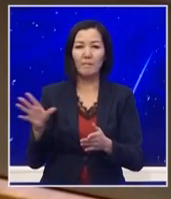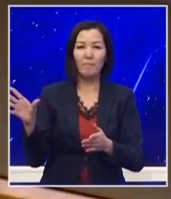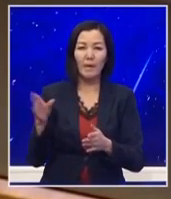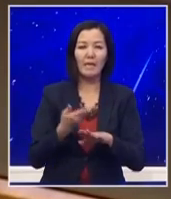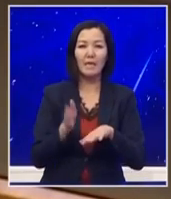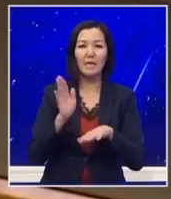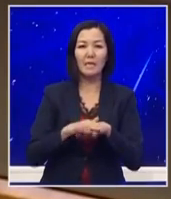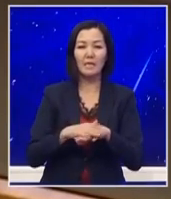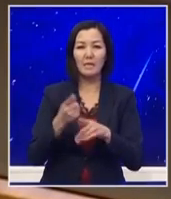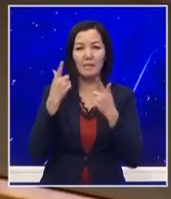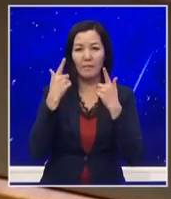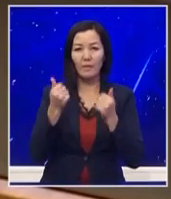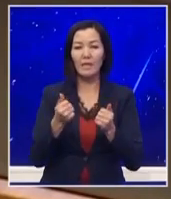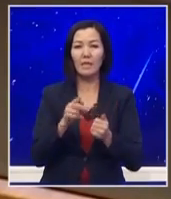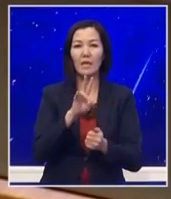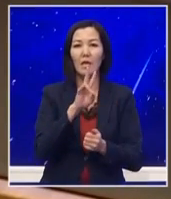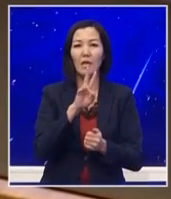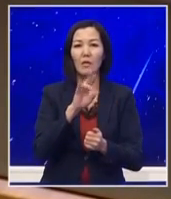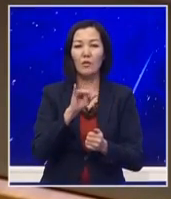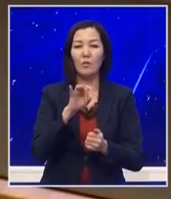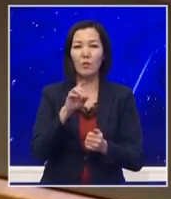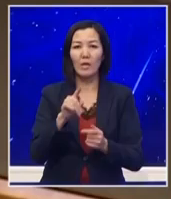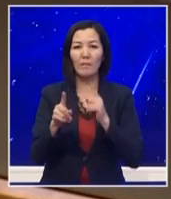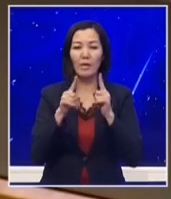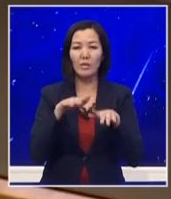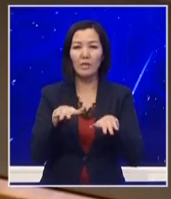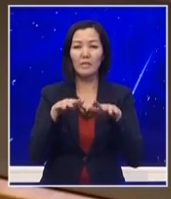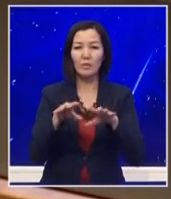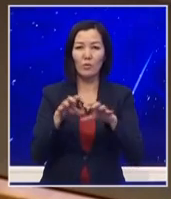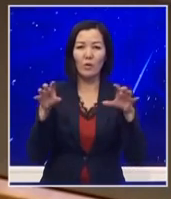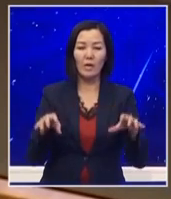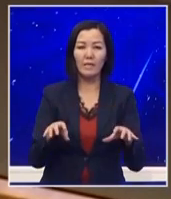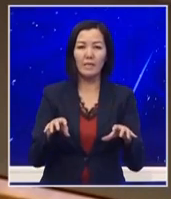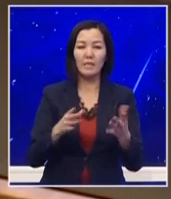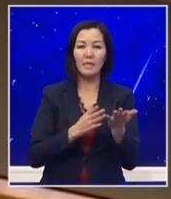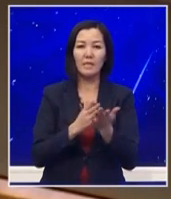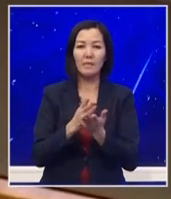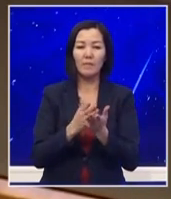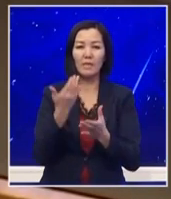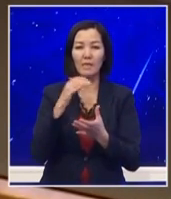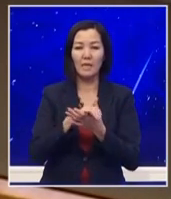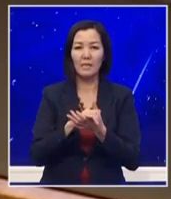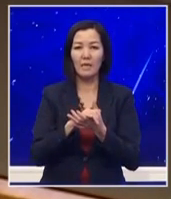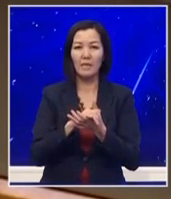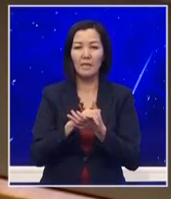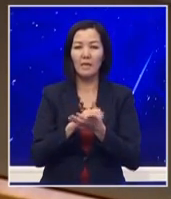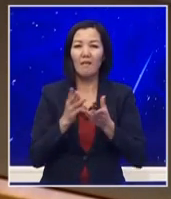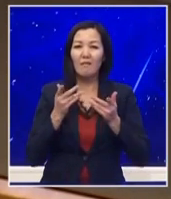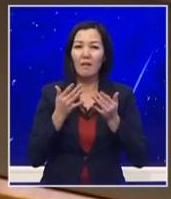тұлға. Нұрлан Нығматулиннің мәжіліс төрағасы ретіндегі қызметте танытқан